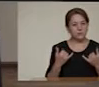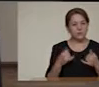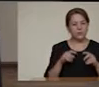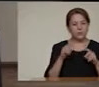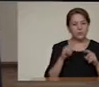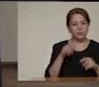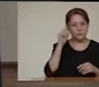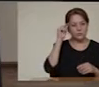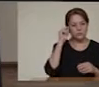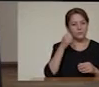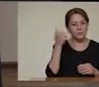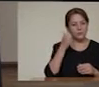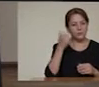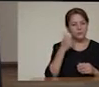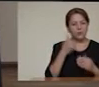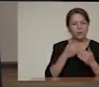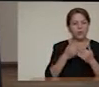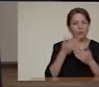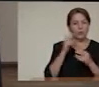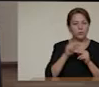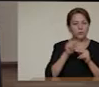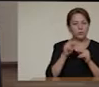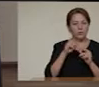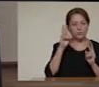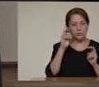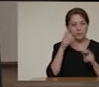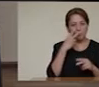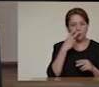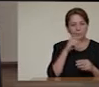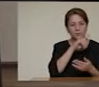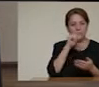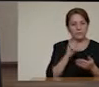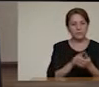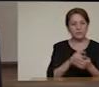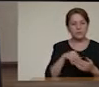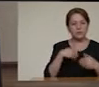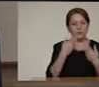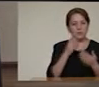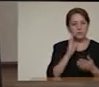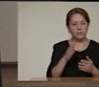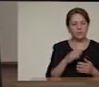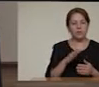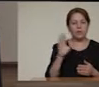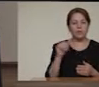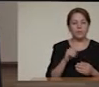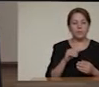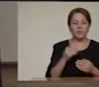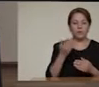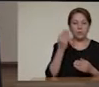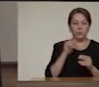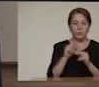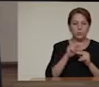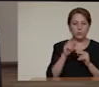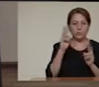Ushbu darsimizda avvalda o'tilgan mavzular yuzasidan savollar bilan sizga murojaat qilsam va o'tilgan mavzuni qanchalik